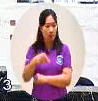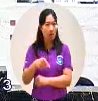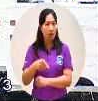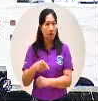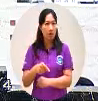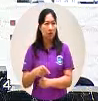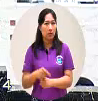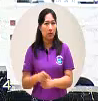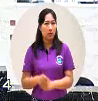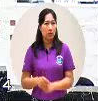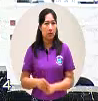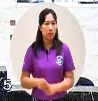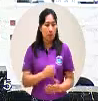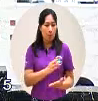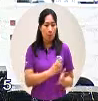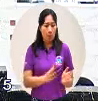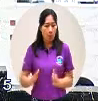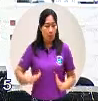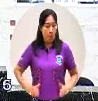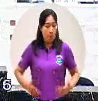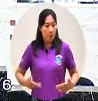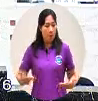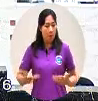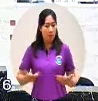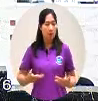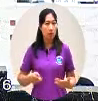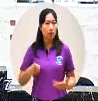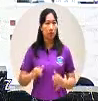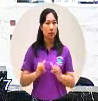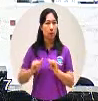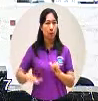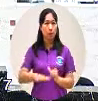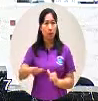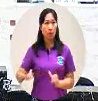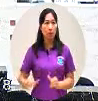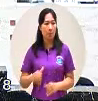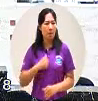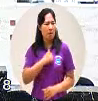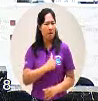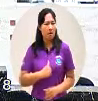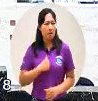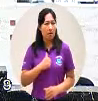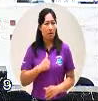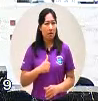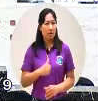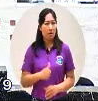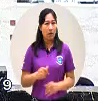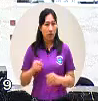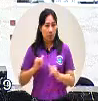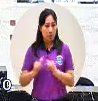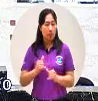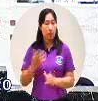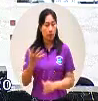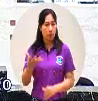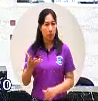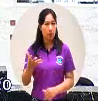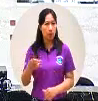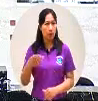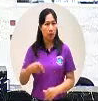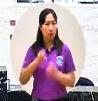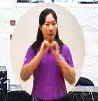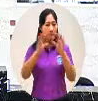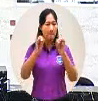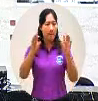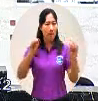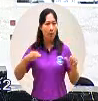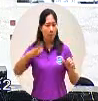作，社会足侪善心的人士足爱做，绝对你发动了，绝对有人通做。